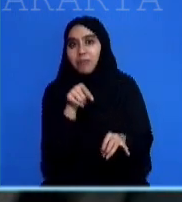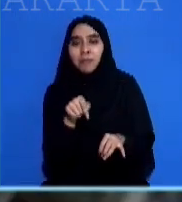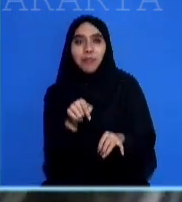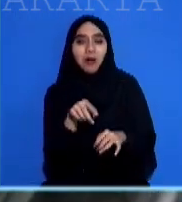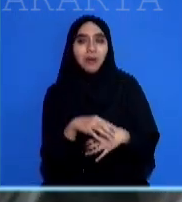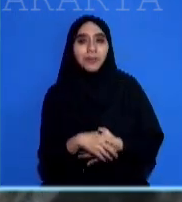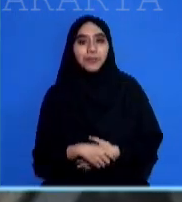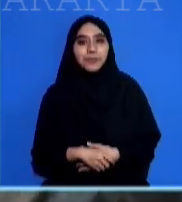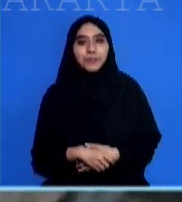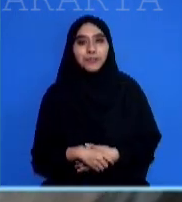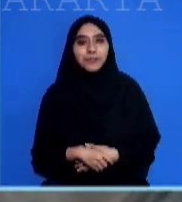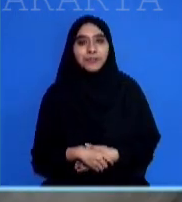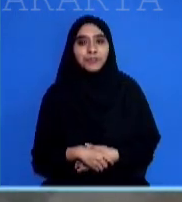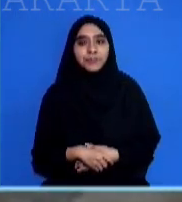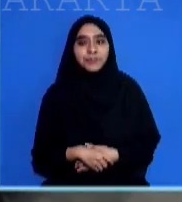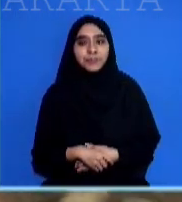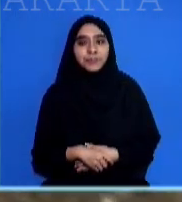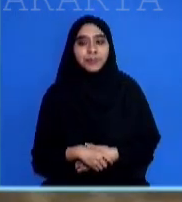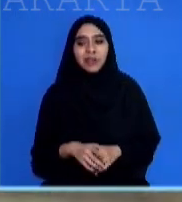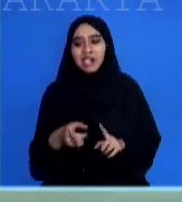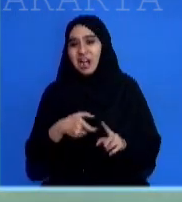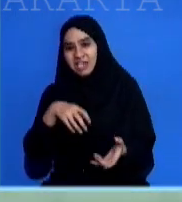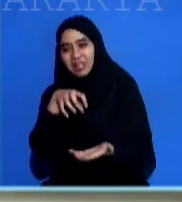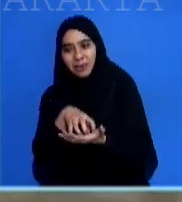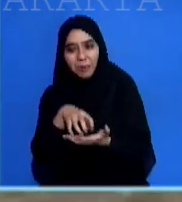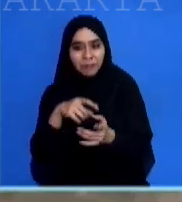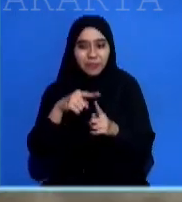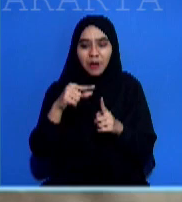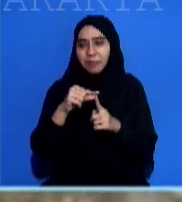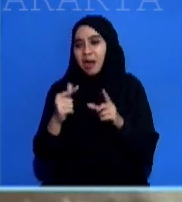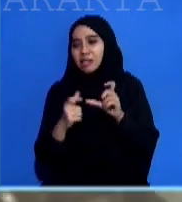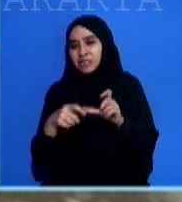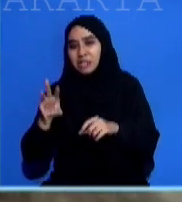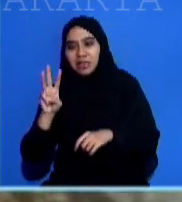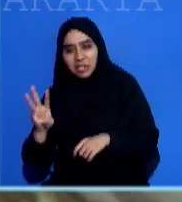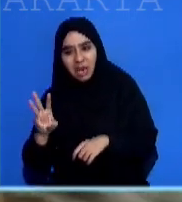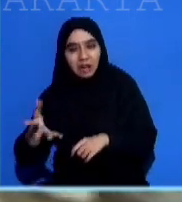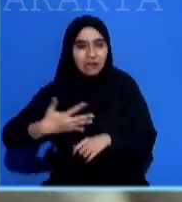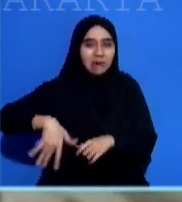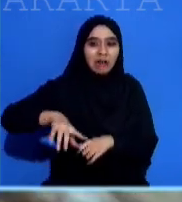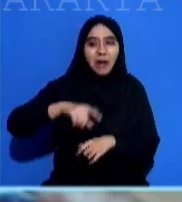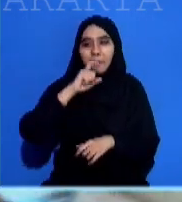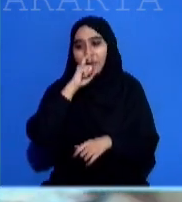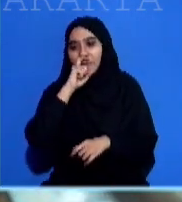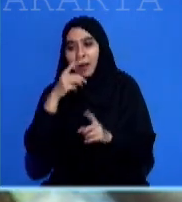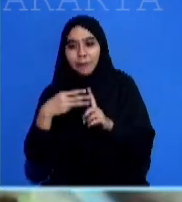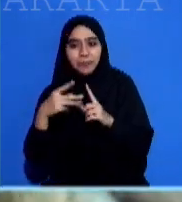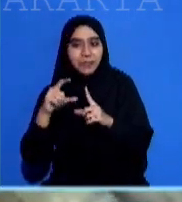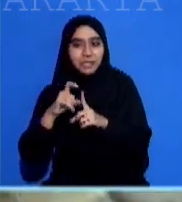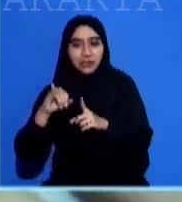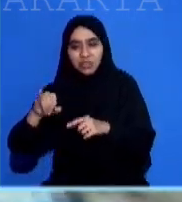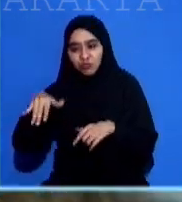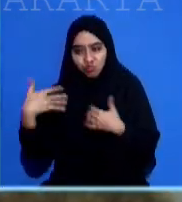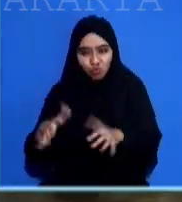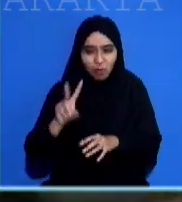masyarakat KSM purw berhati ing tempat pembuangan sampah TPS 3R Purwa Budi israi Wiwit kalih taunan